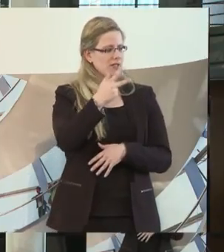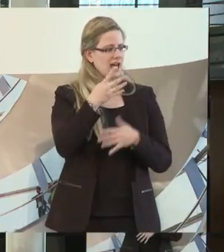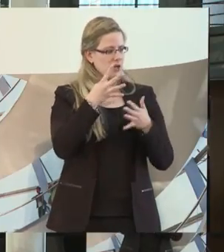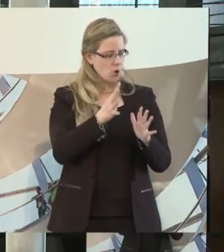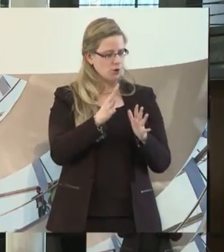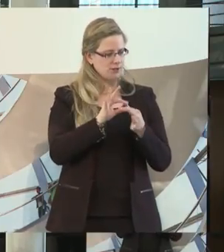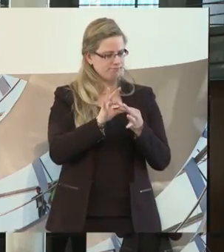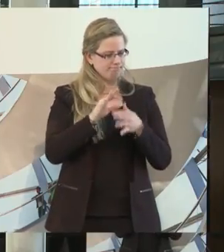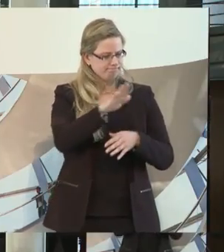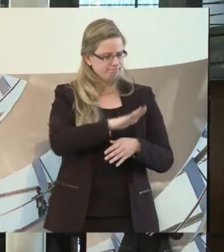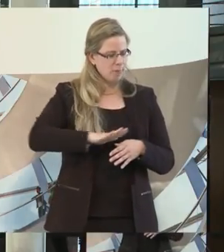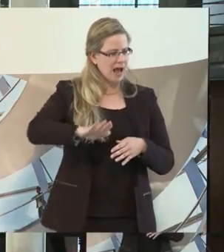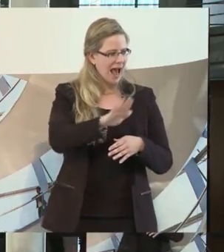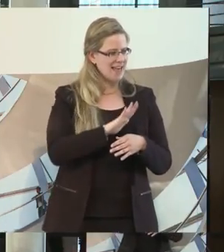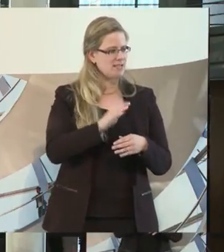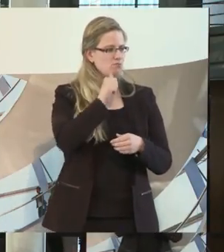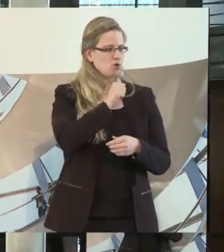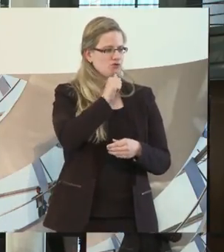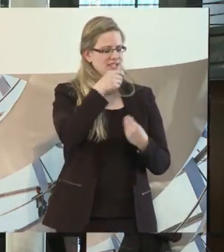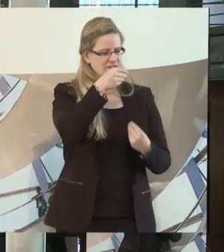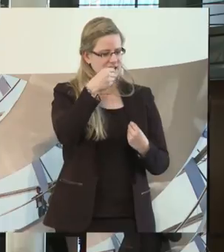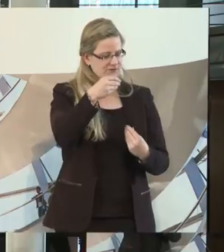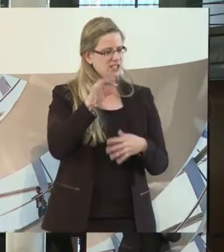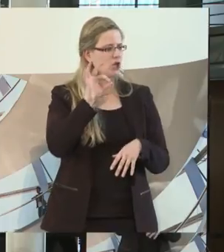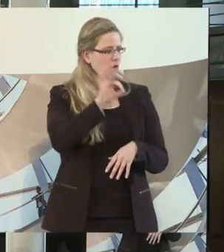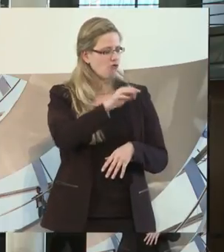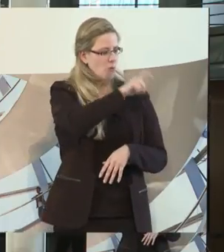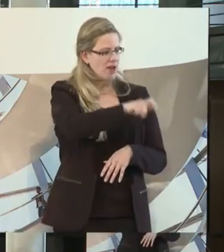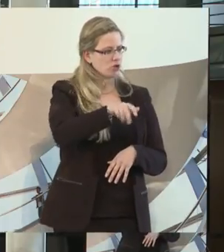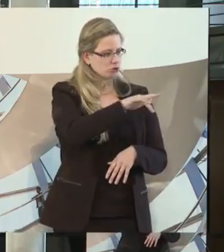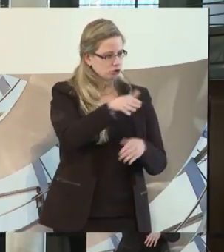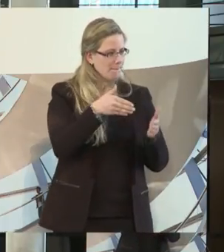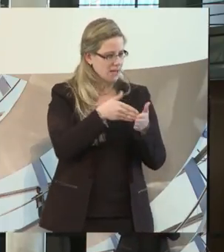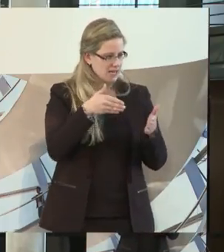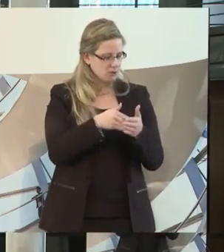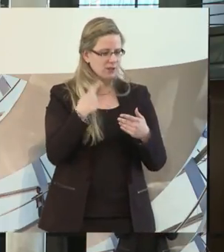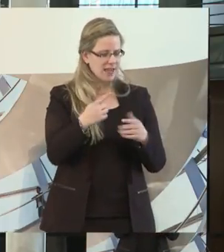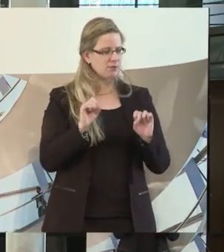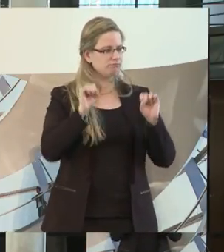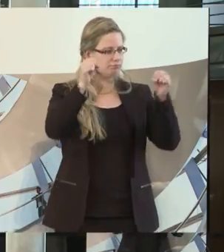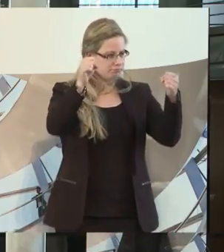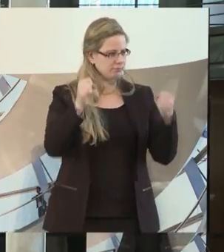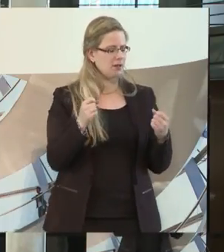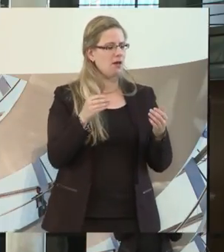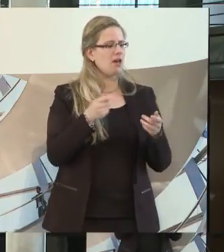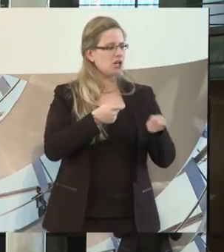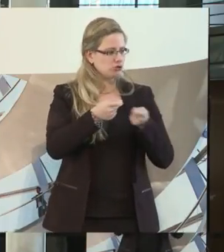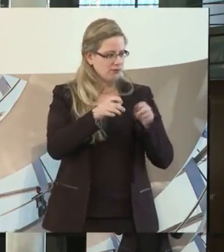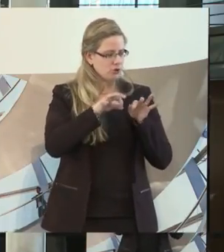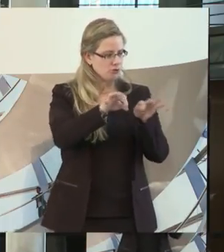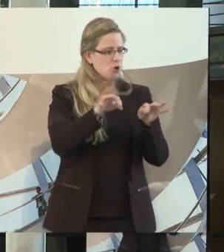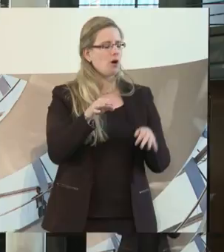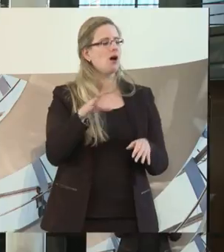der beruflichen Qualifizierung und Beschäftigung von Menschen mit Behinderung. Und sie ist Mitbegründerin und Geschäftsführerin